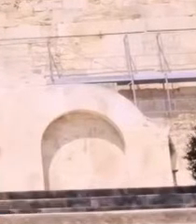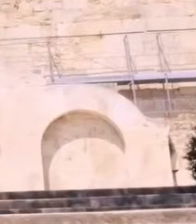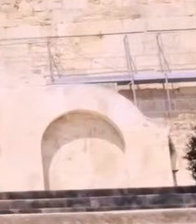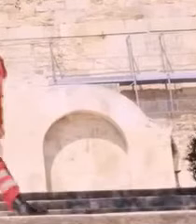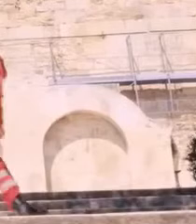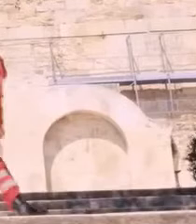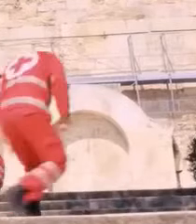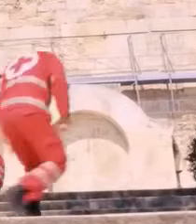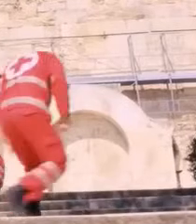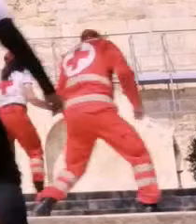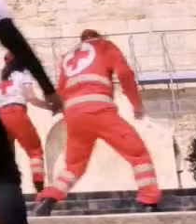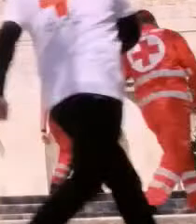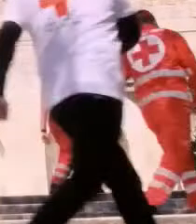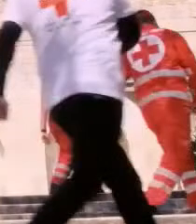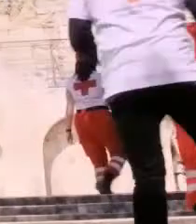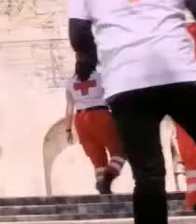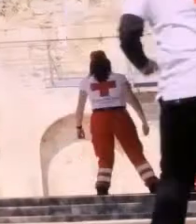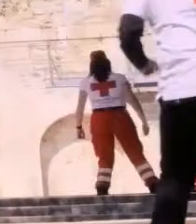Ζουμάνι Σιλάνα.